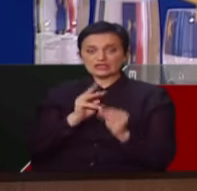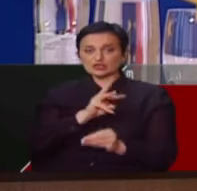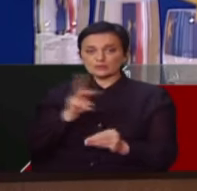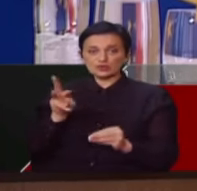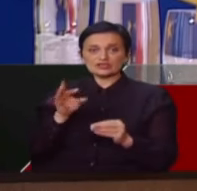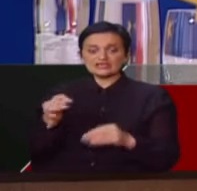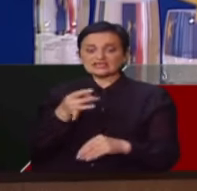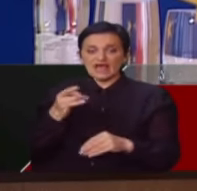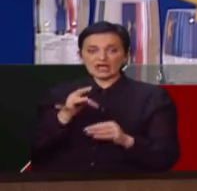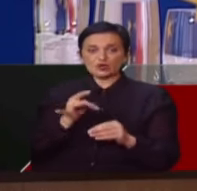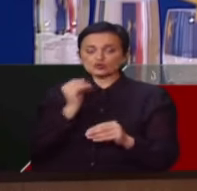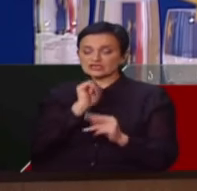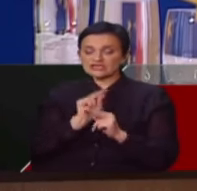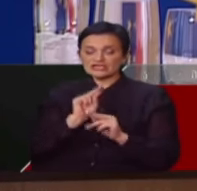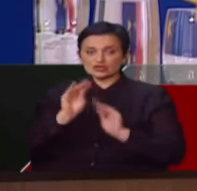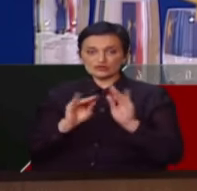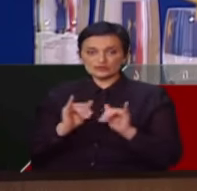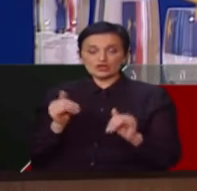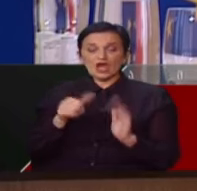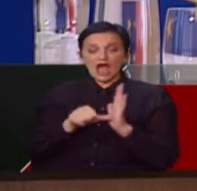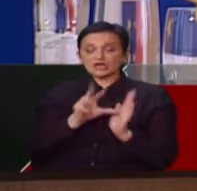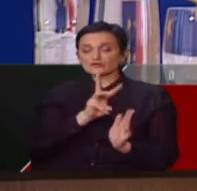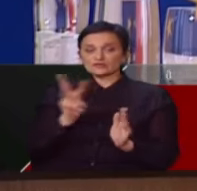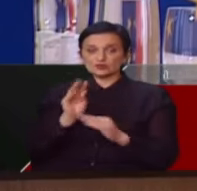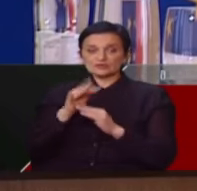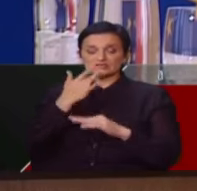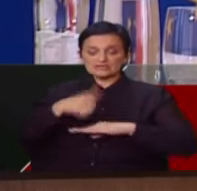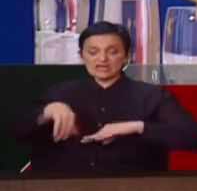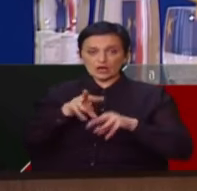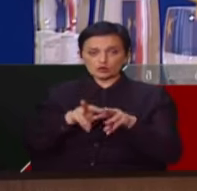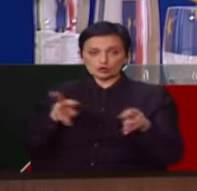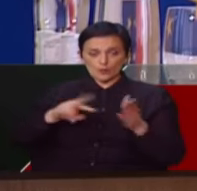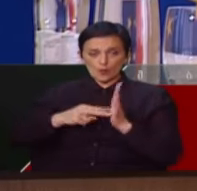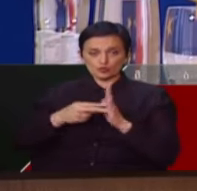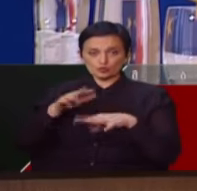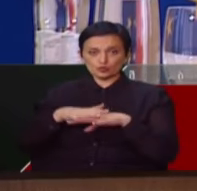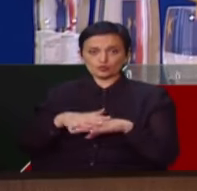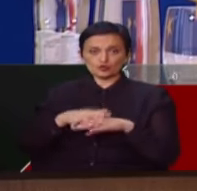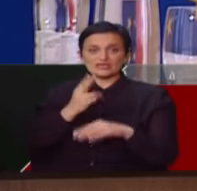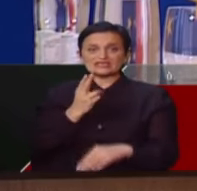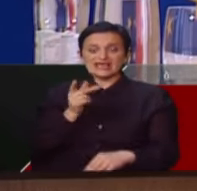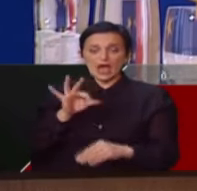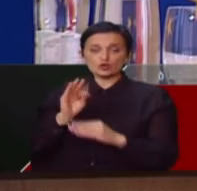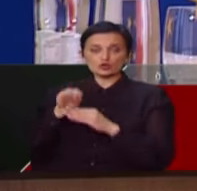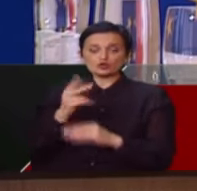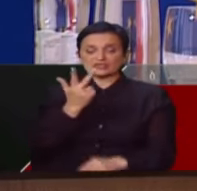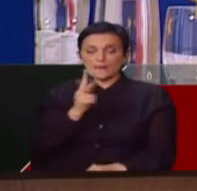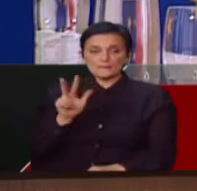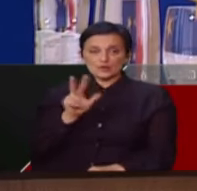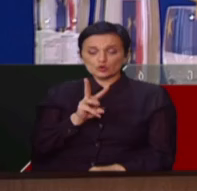რეგიონულ განვითარებას და ინფრასტრუქტურას, 6 მილიონი გაიზრდება საგარეო საქმეთა სამინისტროს ბიუჯეტი, ცესკოს დაემატება 3 მილიონი